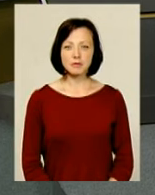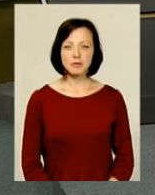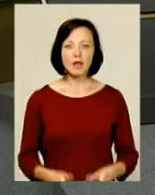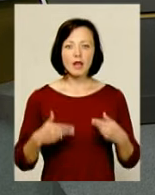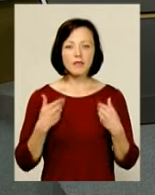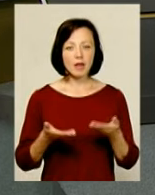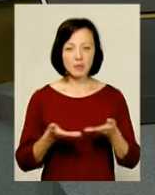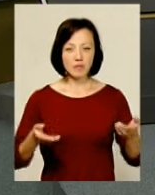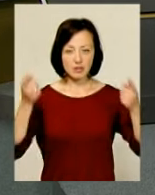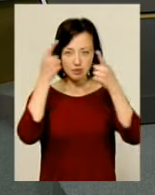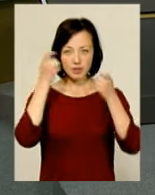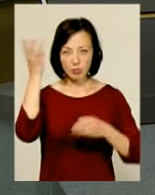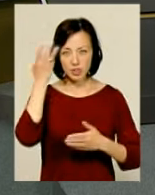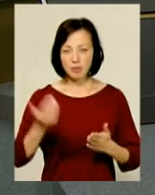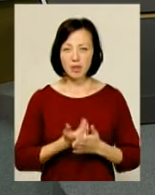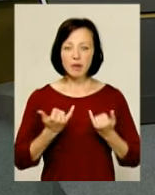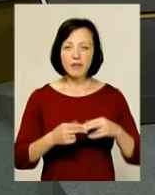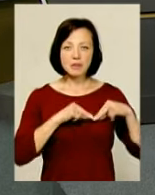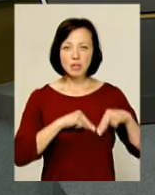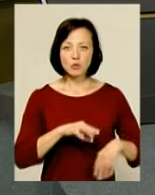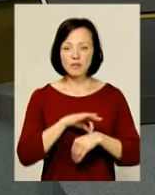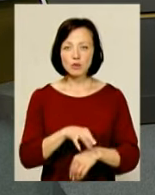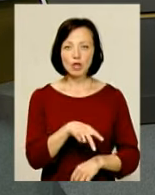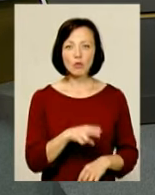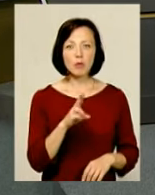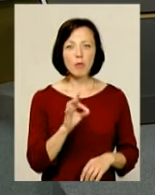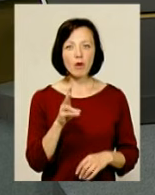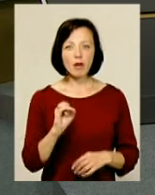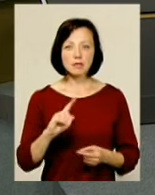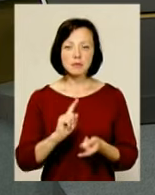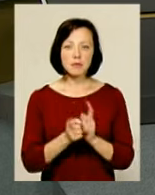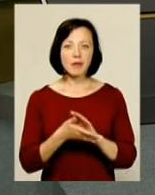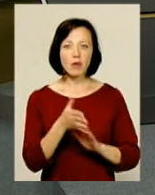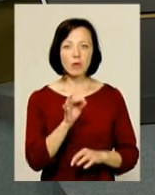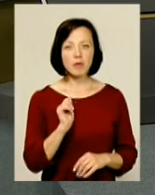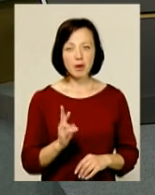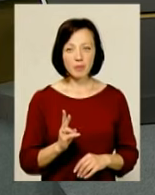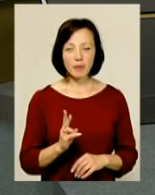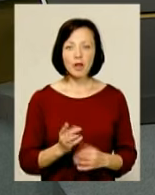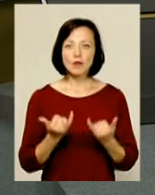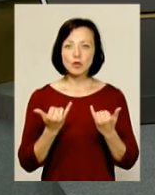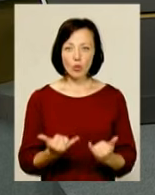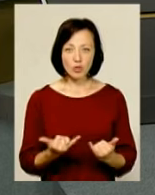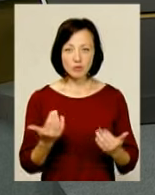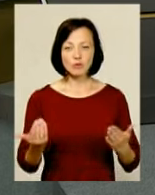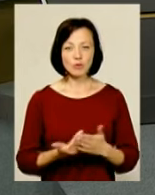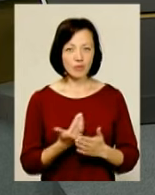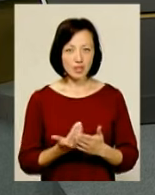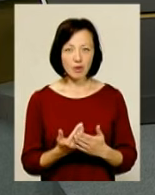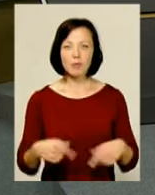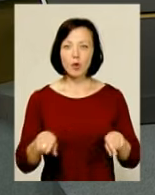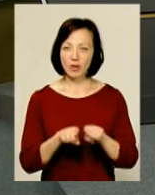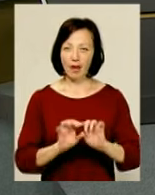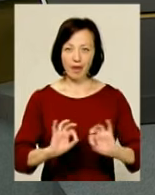Вітаємо вас в ефірі «Подільська панорама». У студії для вас працюють Людмила Покаста із служдоперекладом Ольга Рибак. У сьогоднішній «Подільській